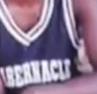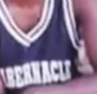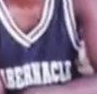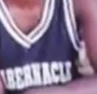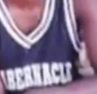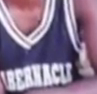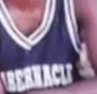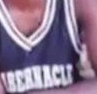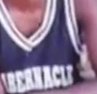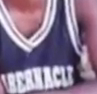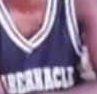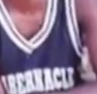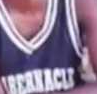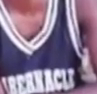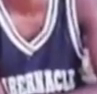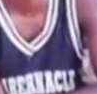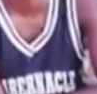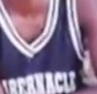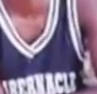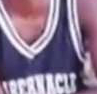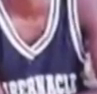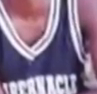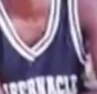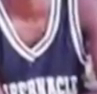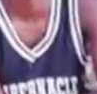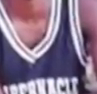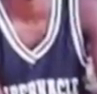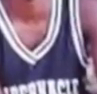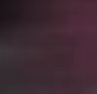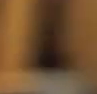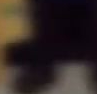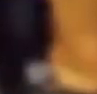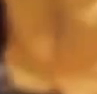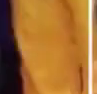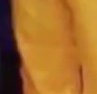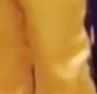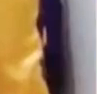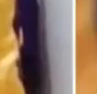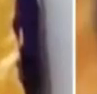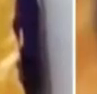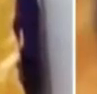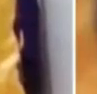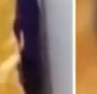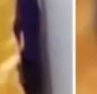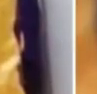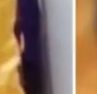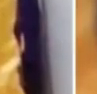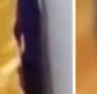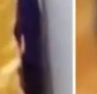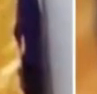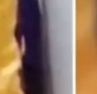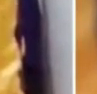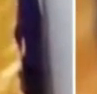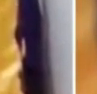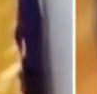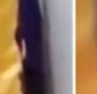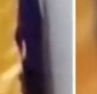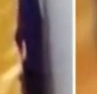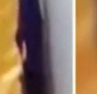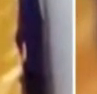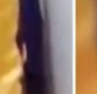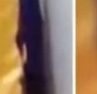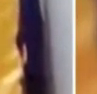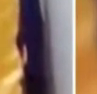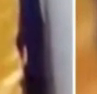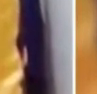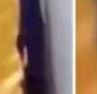ay isinusulong niya ang karapatan at kapakanan ng mga katutubo. Siya rin ang founding bishop at chairman ng iba't ibang church groups at